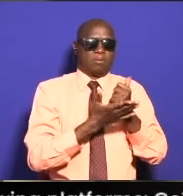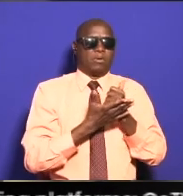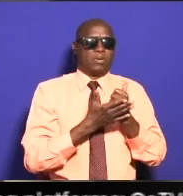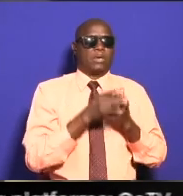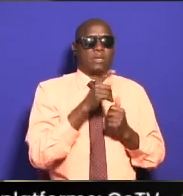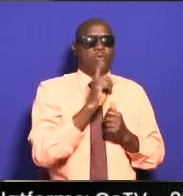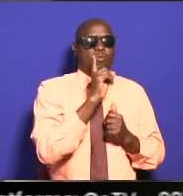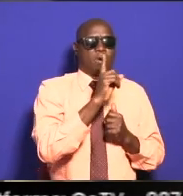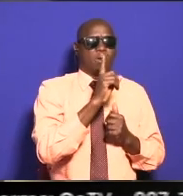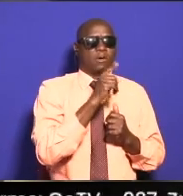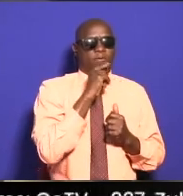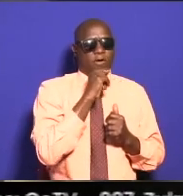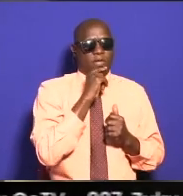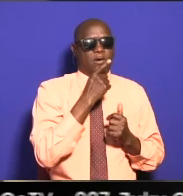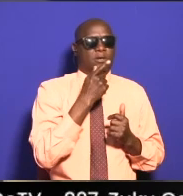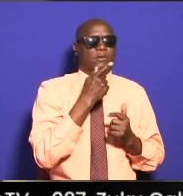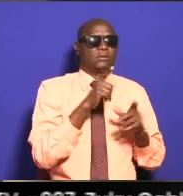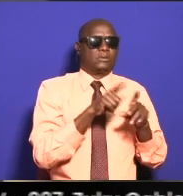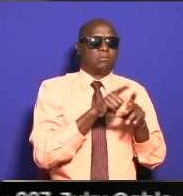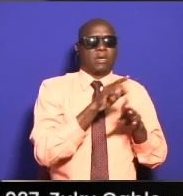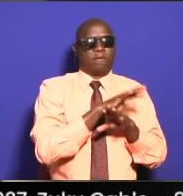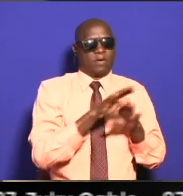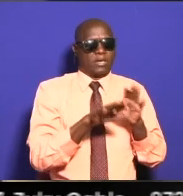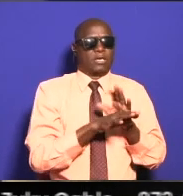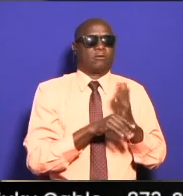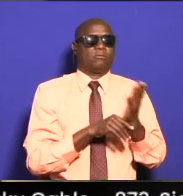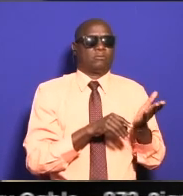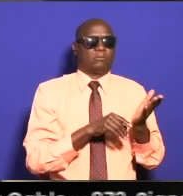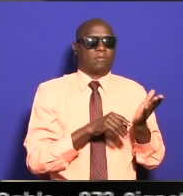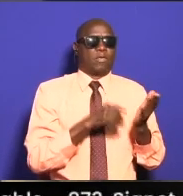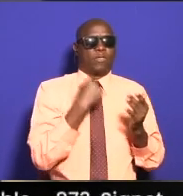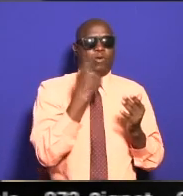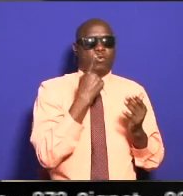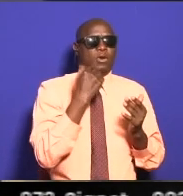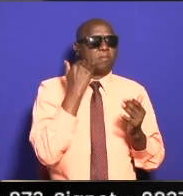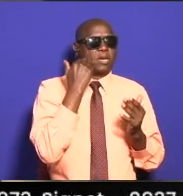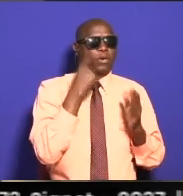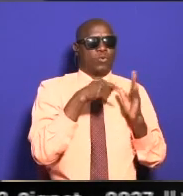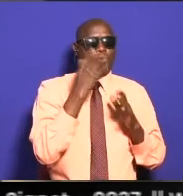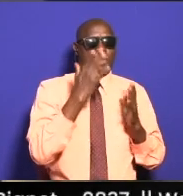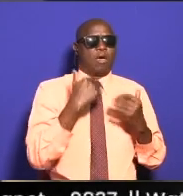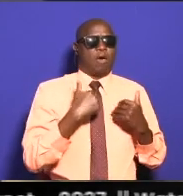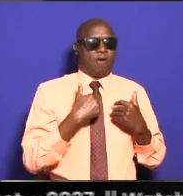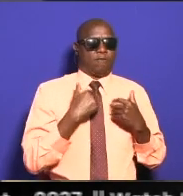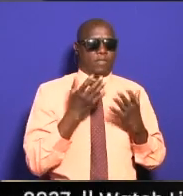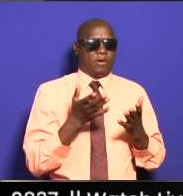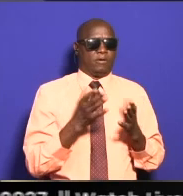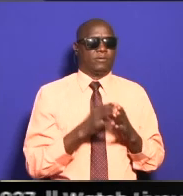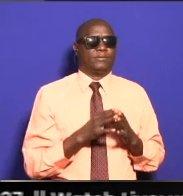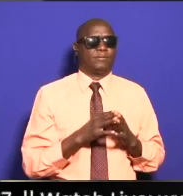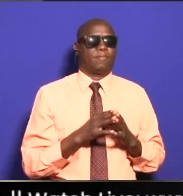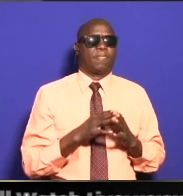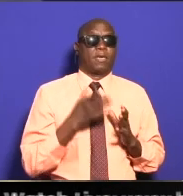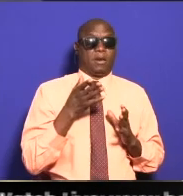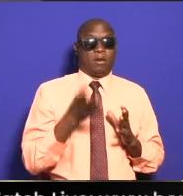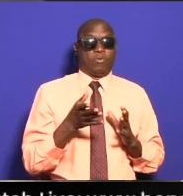yeye ndiye alikuwa baba, yeye ndiye alikuwa kila kitu. Yeye ndiye alikuwa the only breadwinner that we had. Na